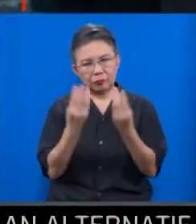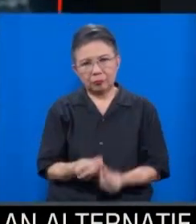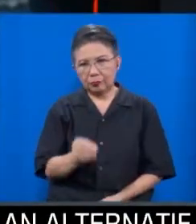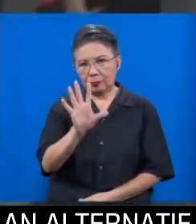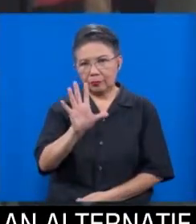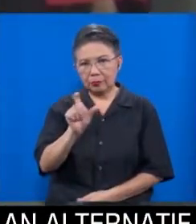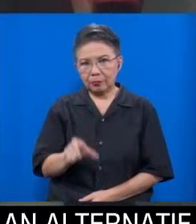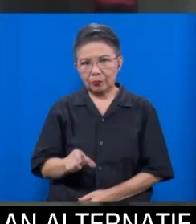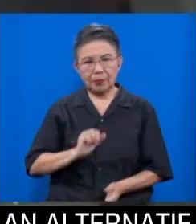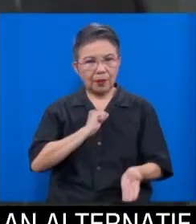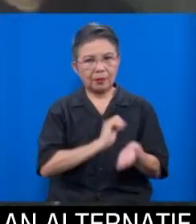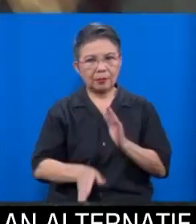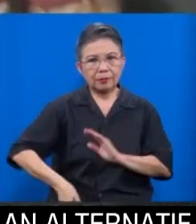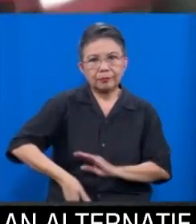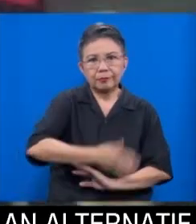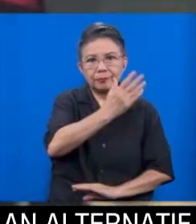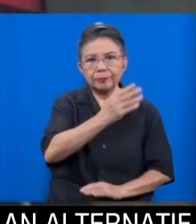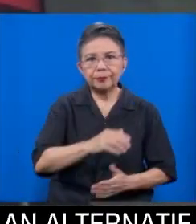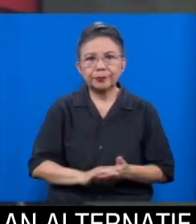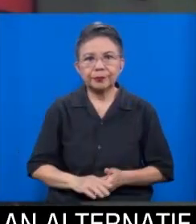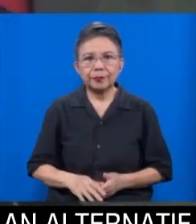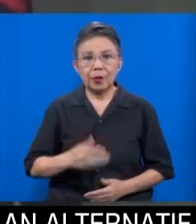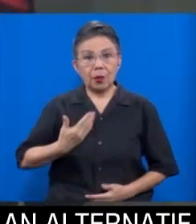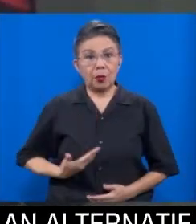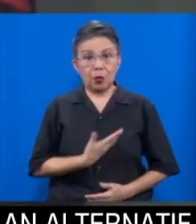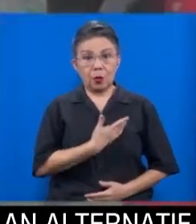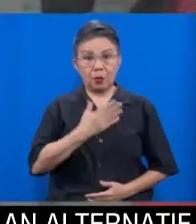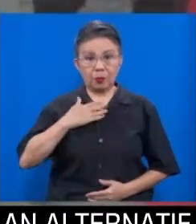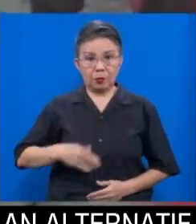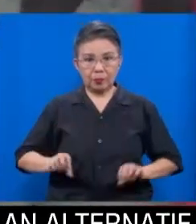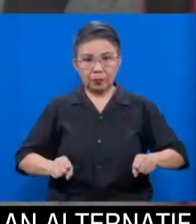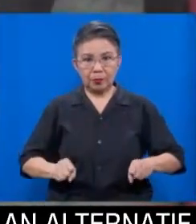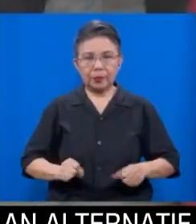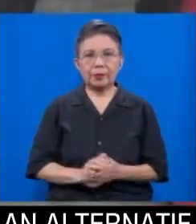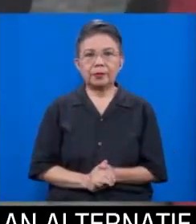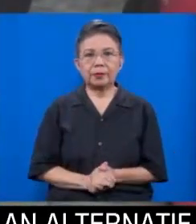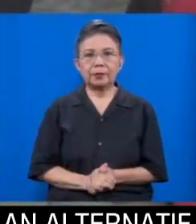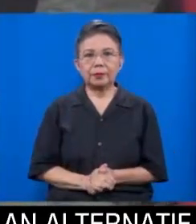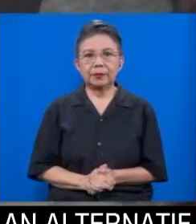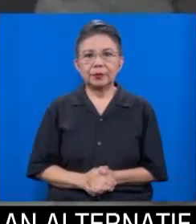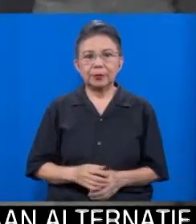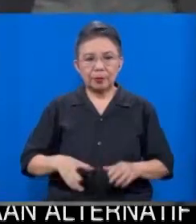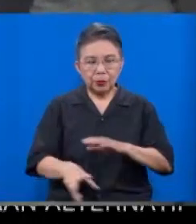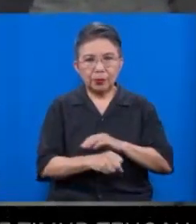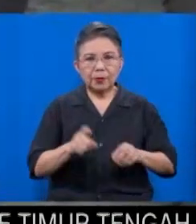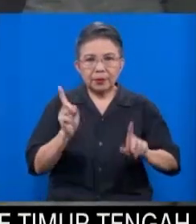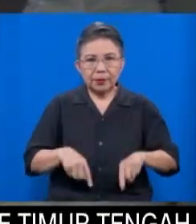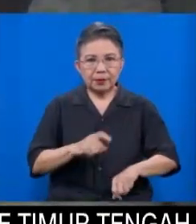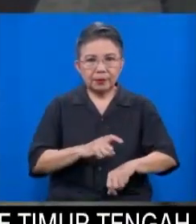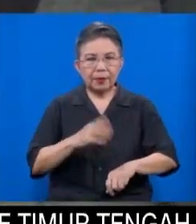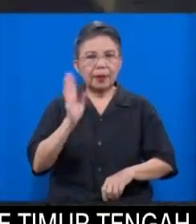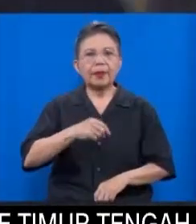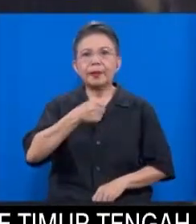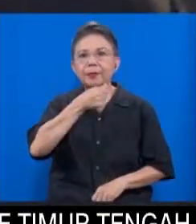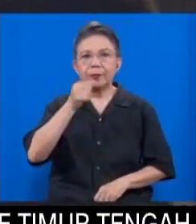5 orang ini langsung kabur. Dari keterangan korban bernama Wahyu yang ditemui pada Rabu 8 Juni, aksi pencurian terjadi pada Minggu